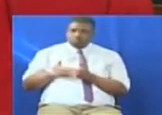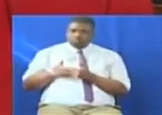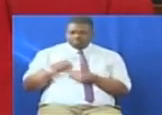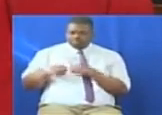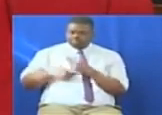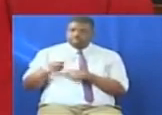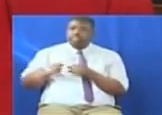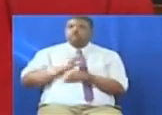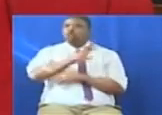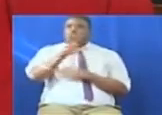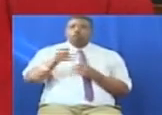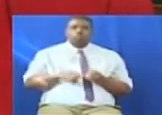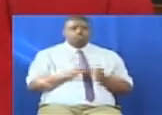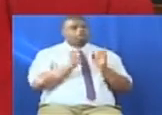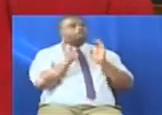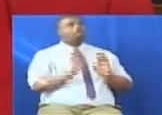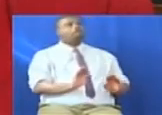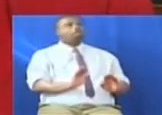yetu yote ingesimama.